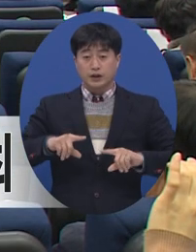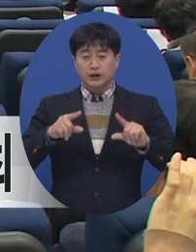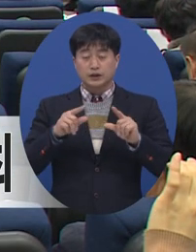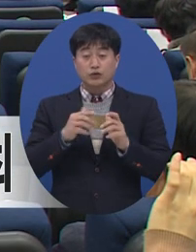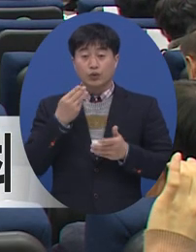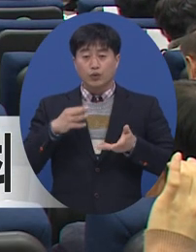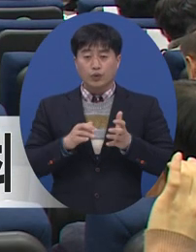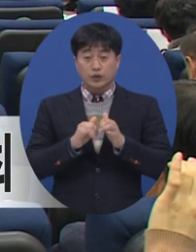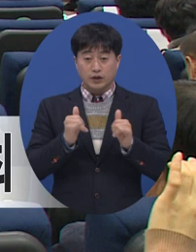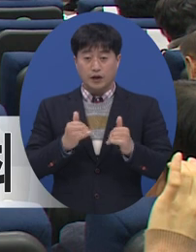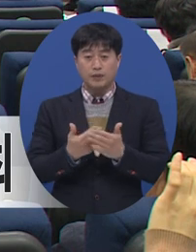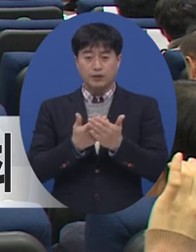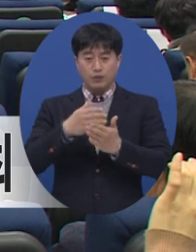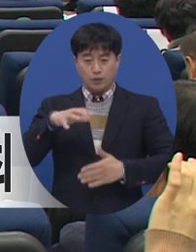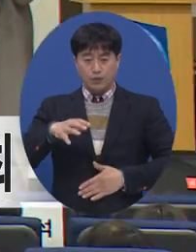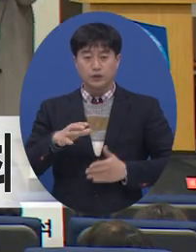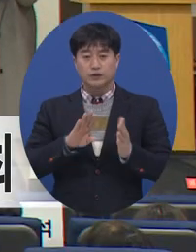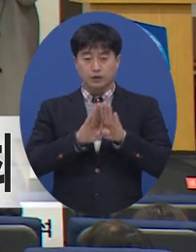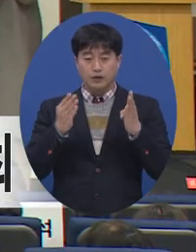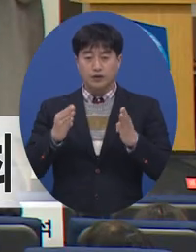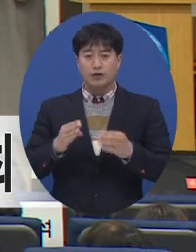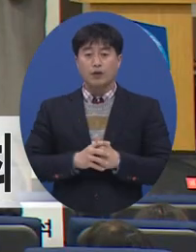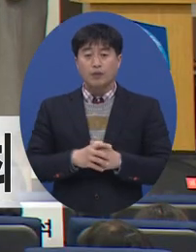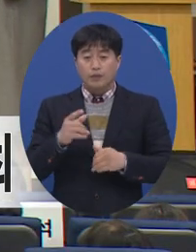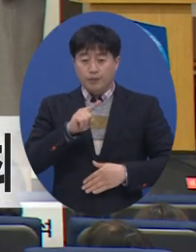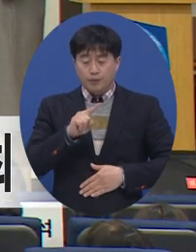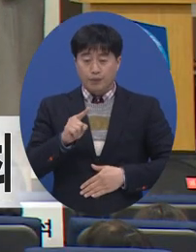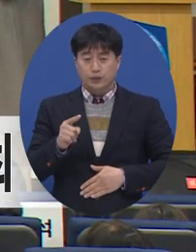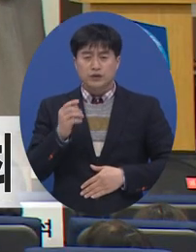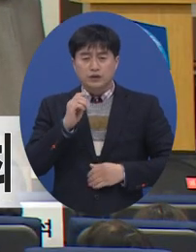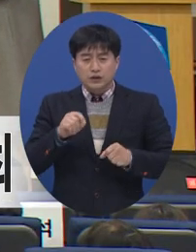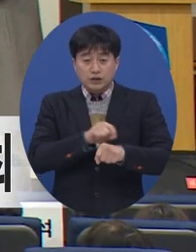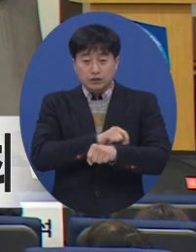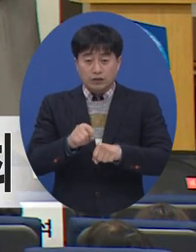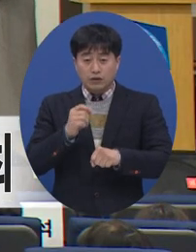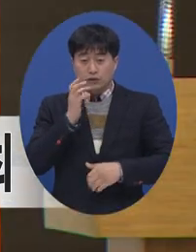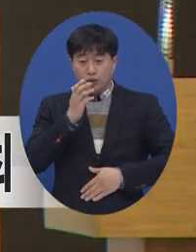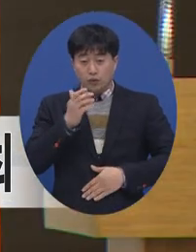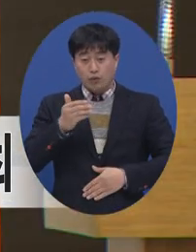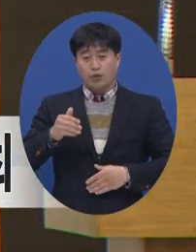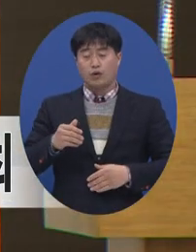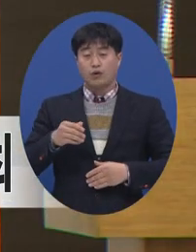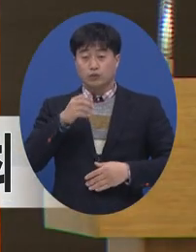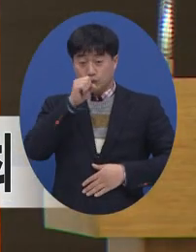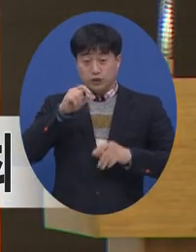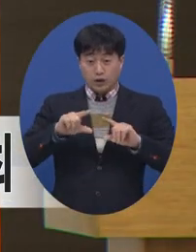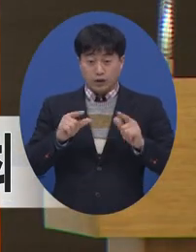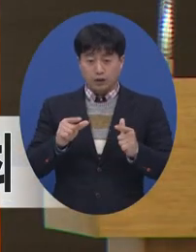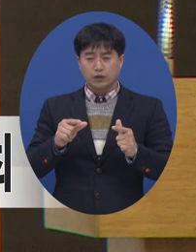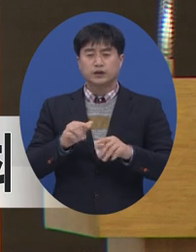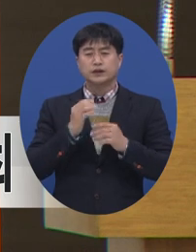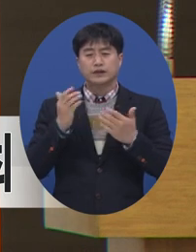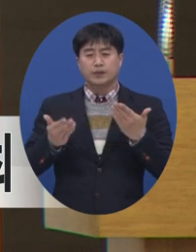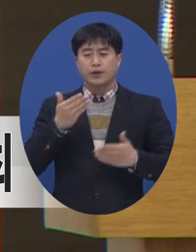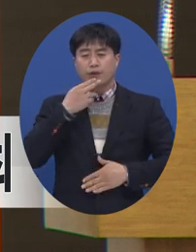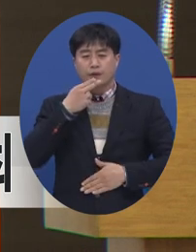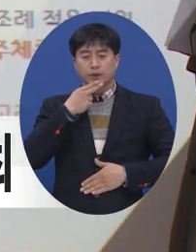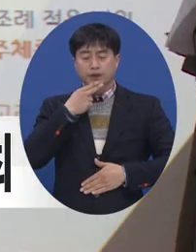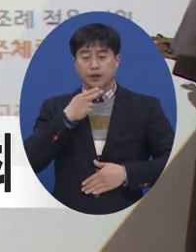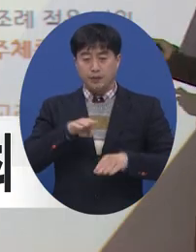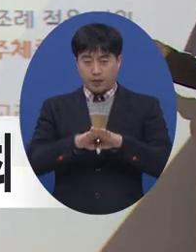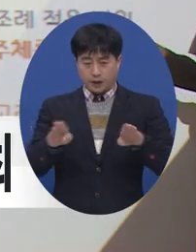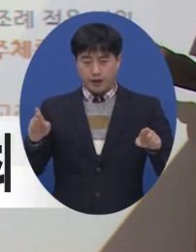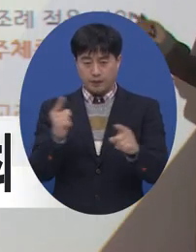열었습니다. 성별 영향평가는 특정 성에 불리한 결과를 가져올 수 있는 정책을 성별에 대한 차별 없이 평등하게